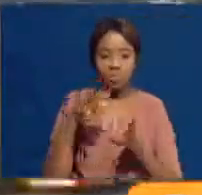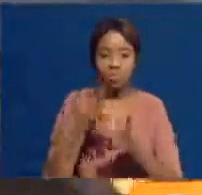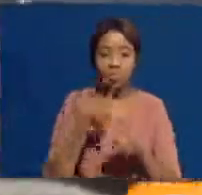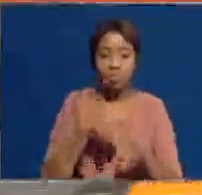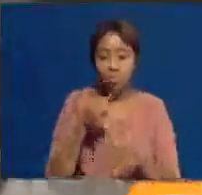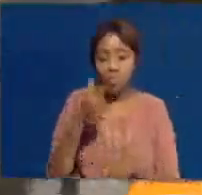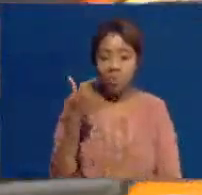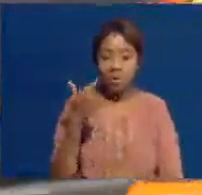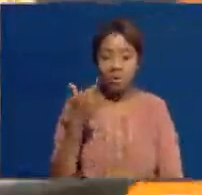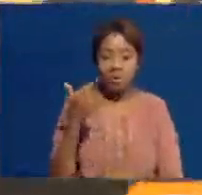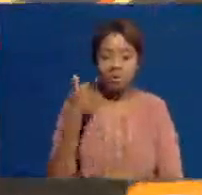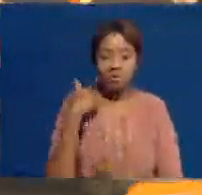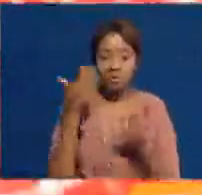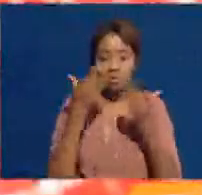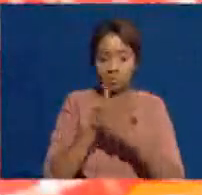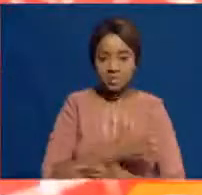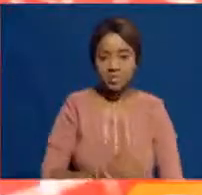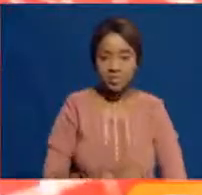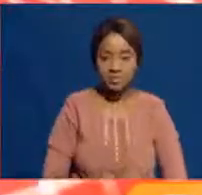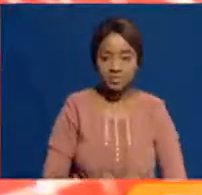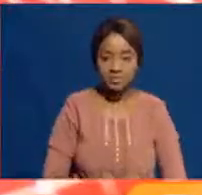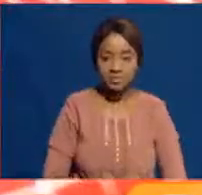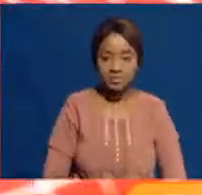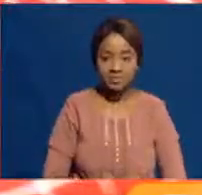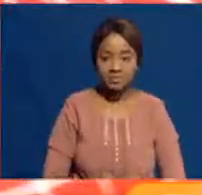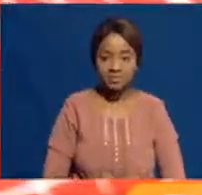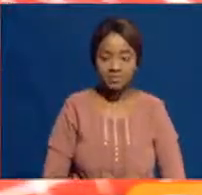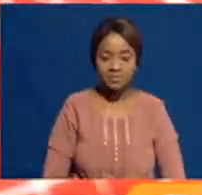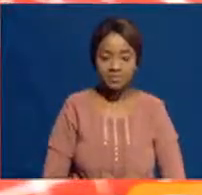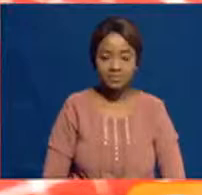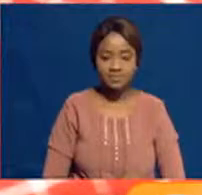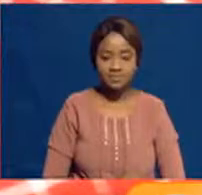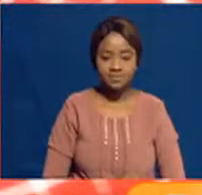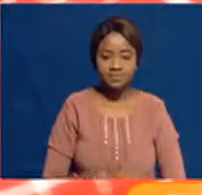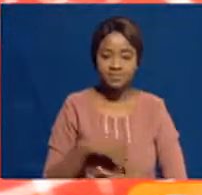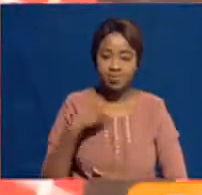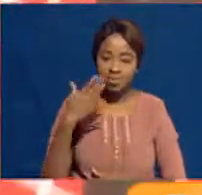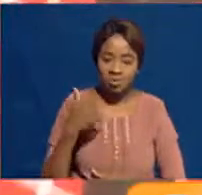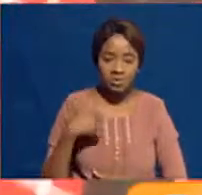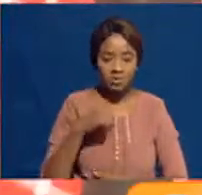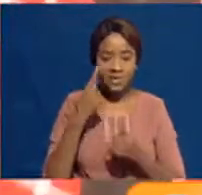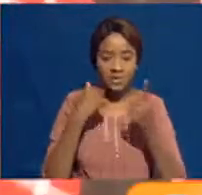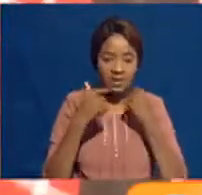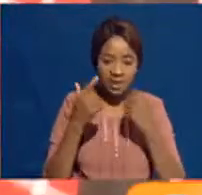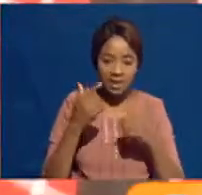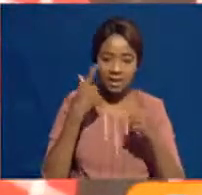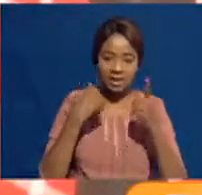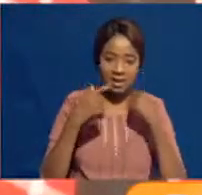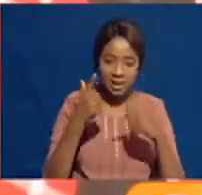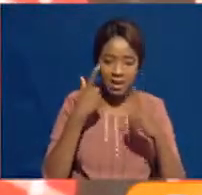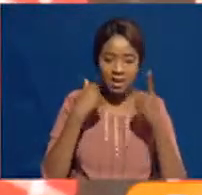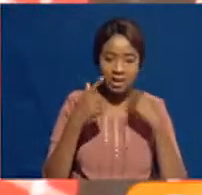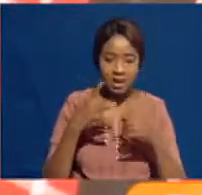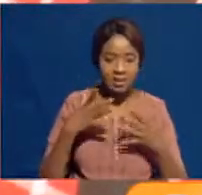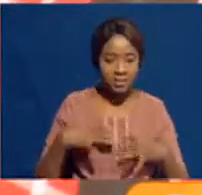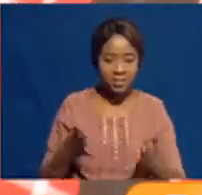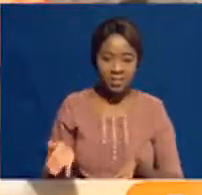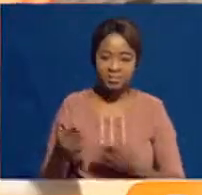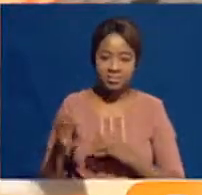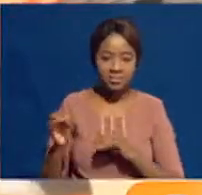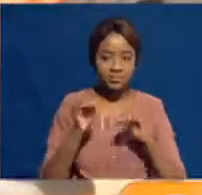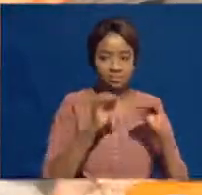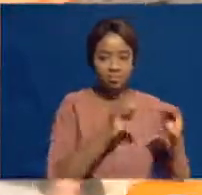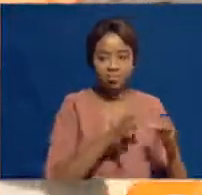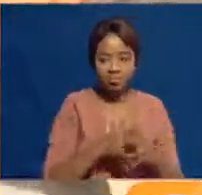leo katika kijiji cha Pura. Siku tu sisi tunalia. Kila siku tu sisi tunalia. Watu wamehama kabisa, hakuna watu kwa Pura sasa.